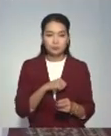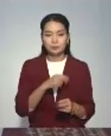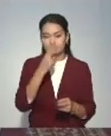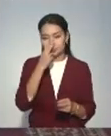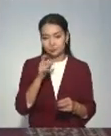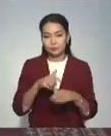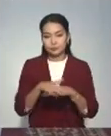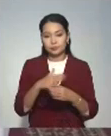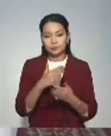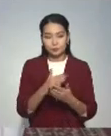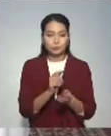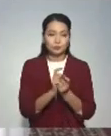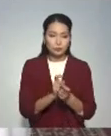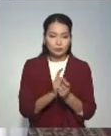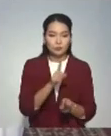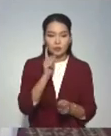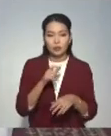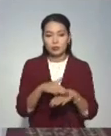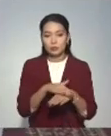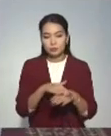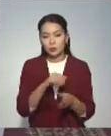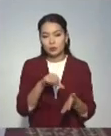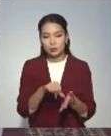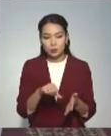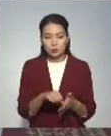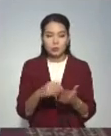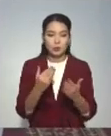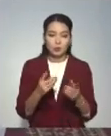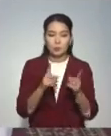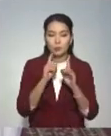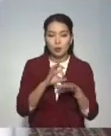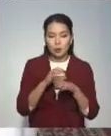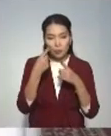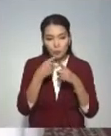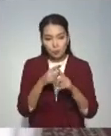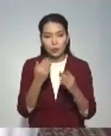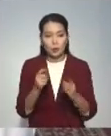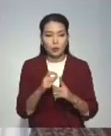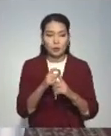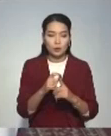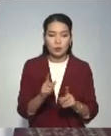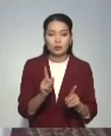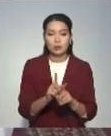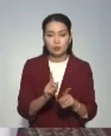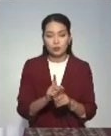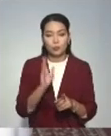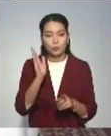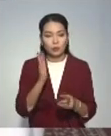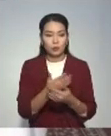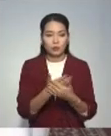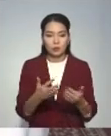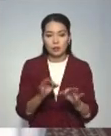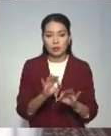тұрғыда жастардың өзіндік үн қосып және де оған қатысты шешуші механизм ұсынып, оны жаңағы көркемдік шығармада көрсете білуі